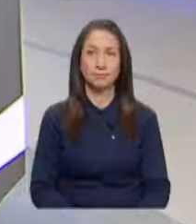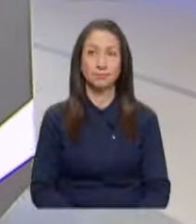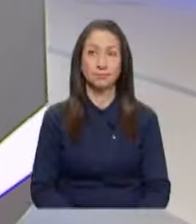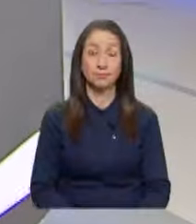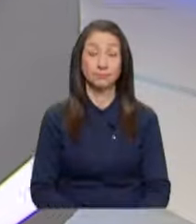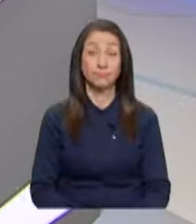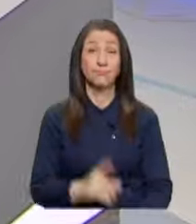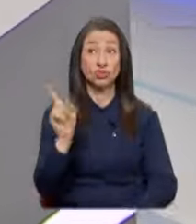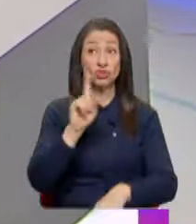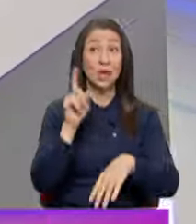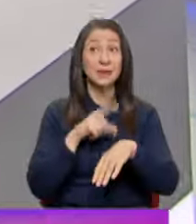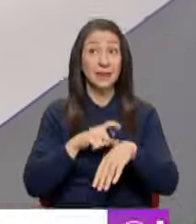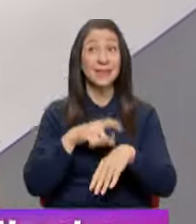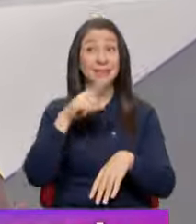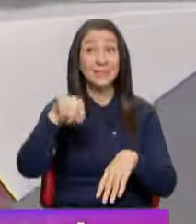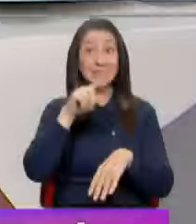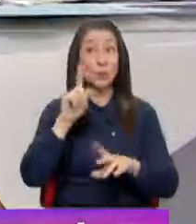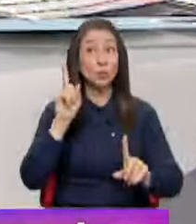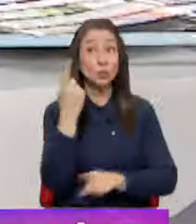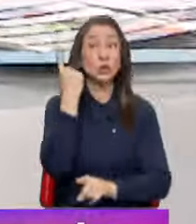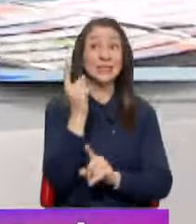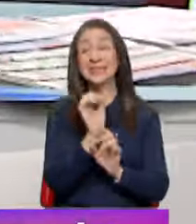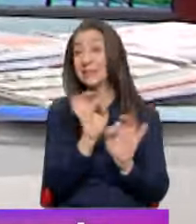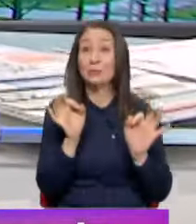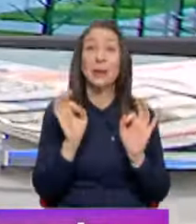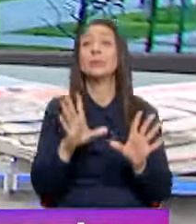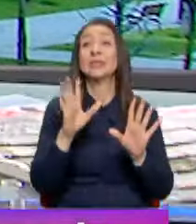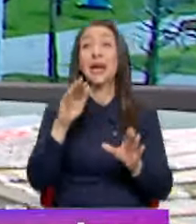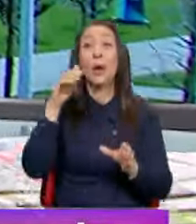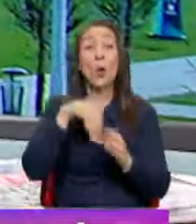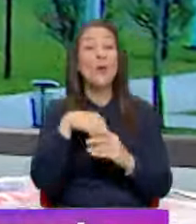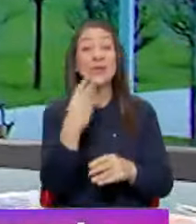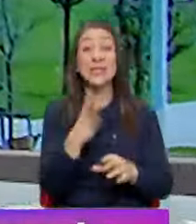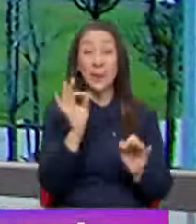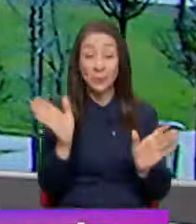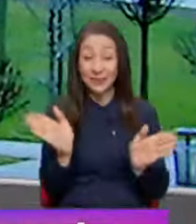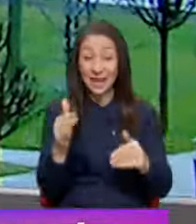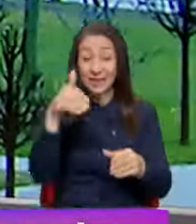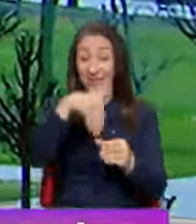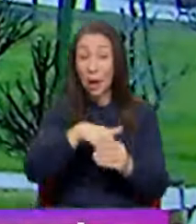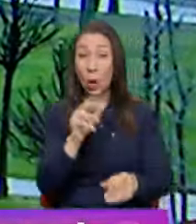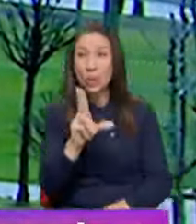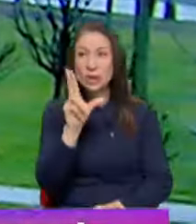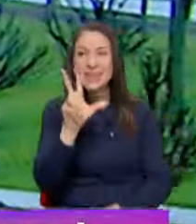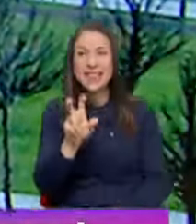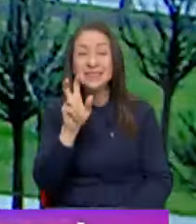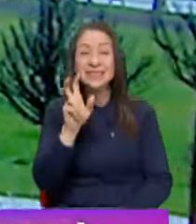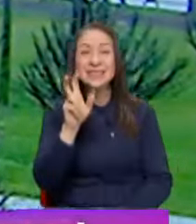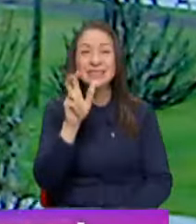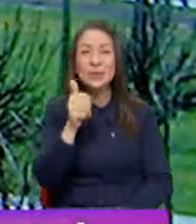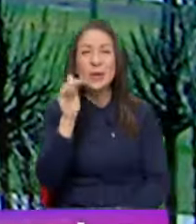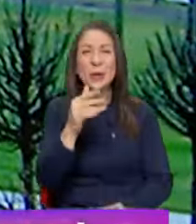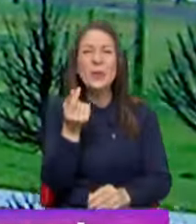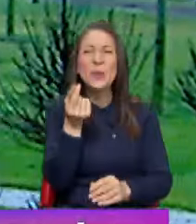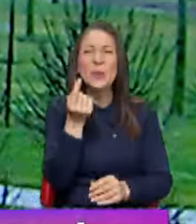çalar saatte sizleri de müjdesi bırakmayacağız seçmene Tam da böyle Sandığa 38 gün kalmışken küçük